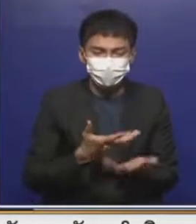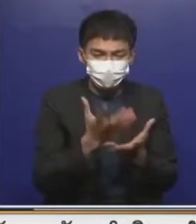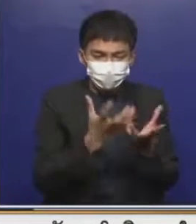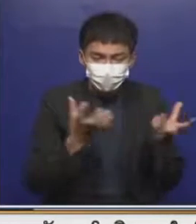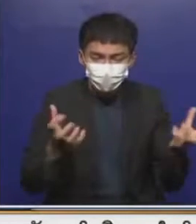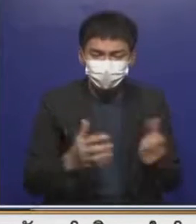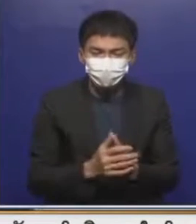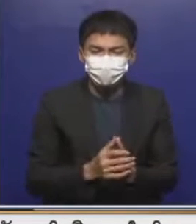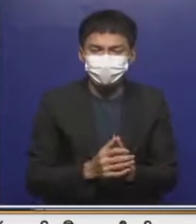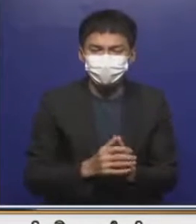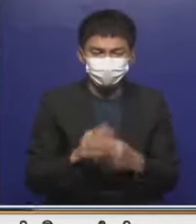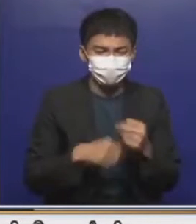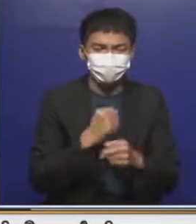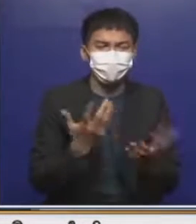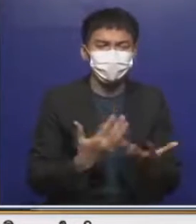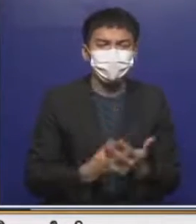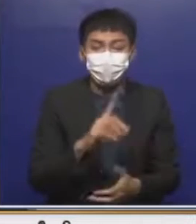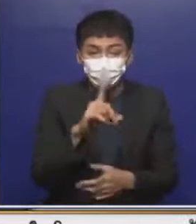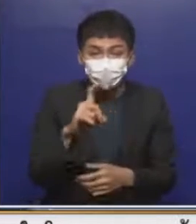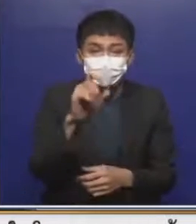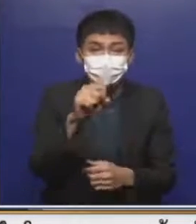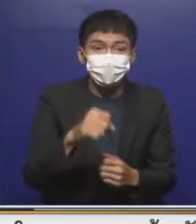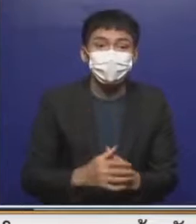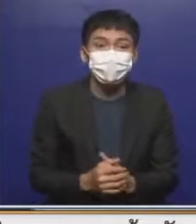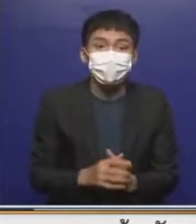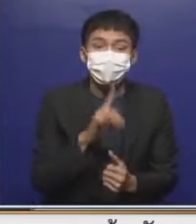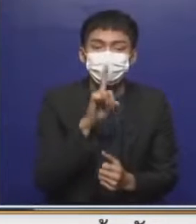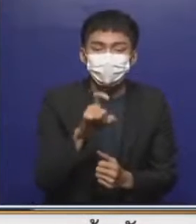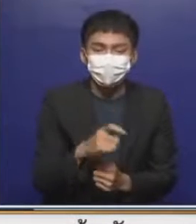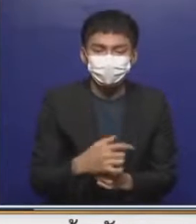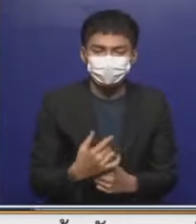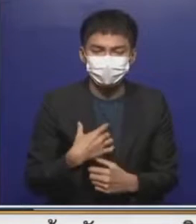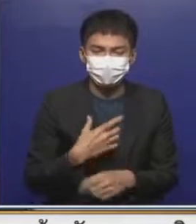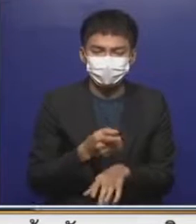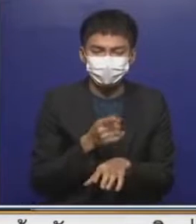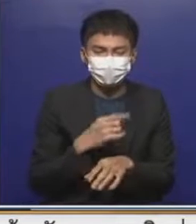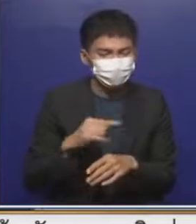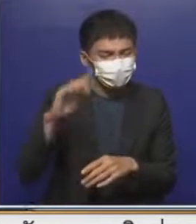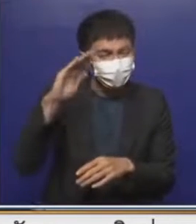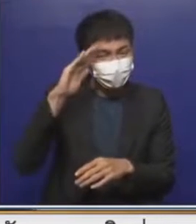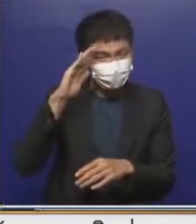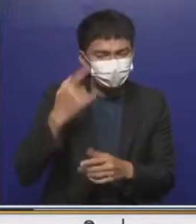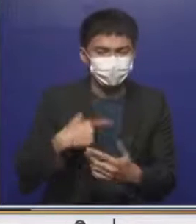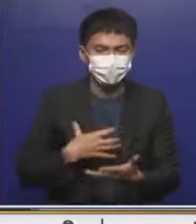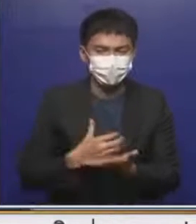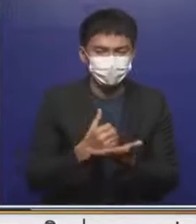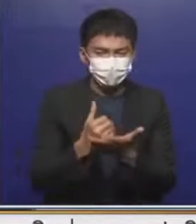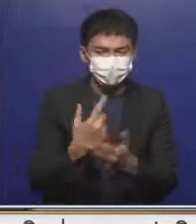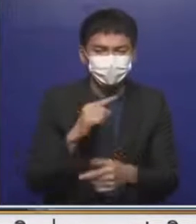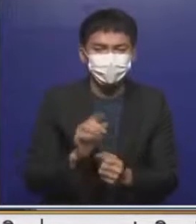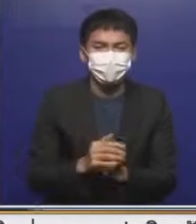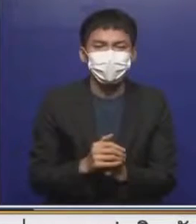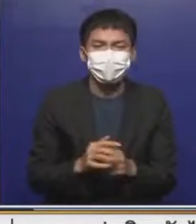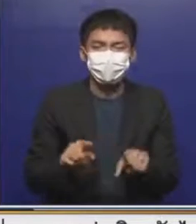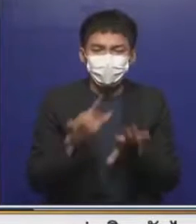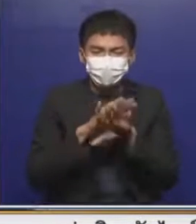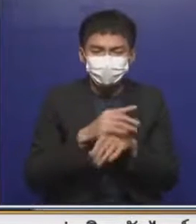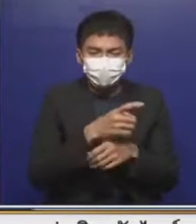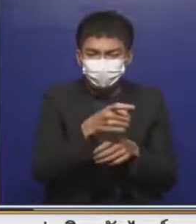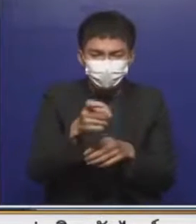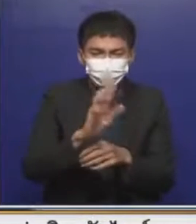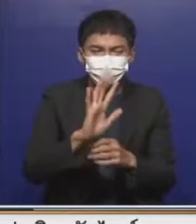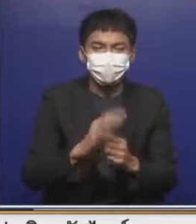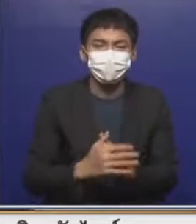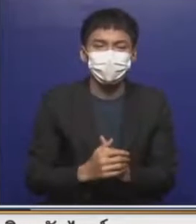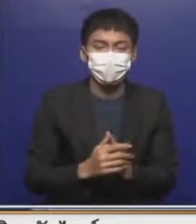ายหอไกองทัพจะทำเพื่ประชาชนไม่ต้องไปสร้างภาพเอานาญามาฉีดโครดหินง่ายๆ ตร